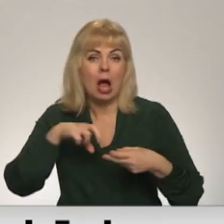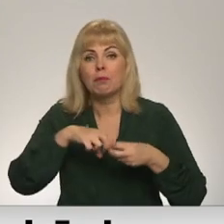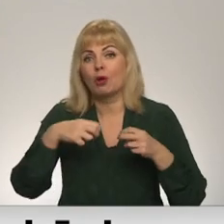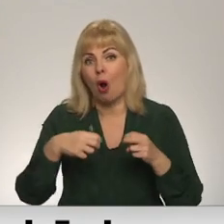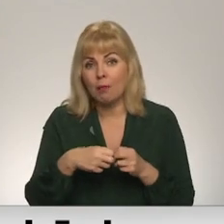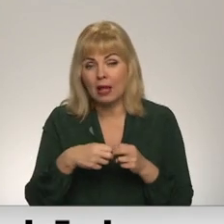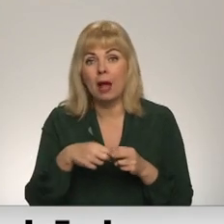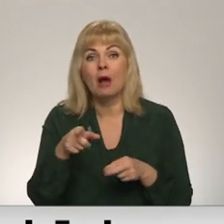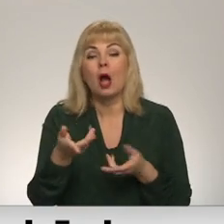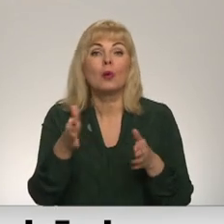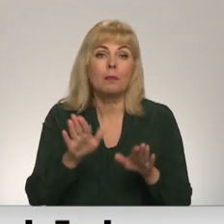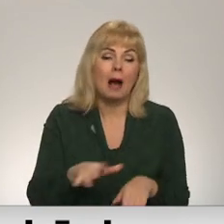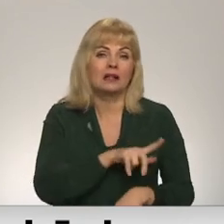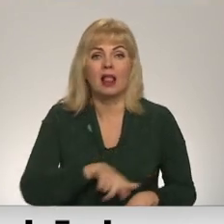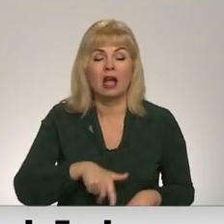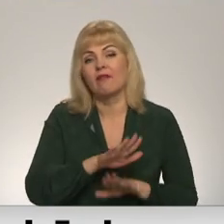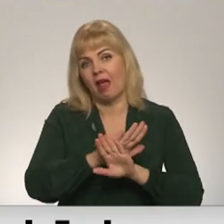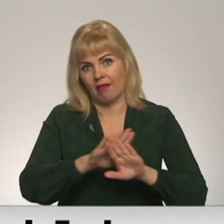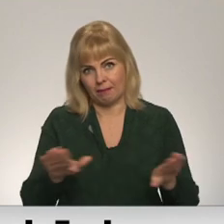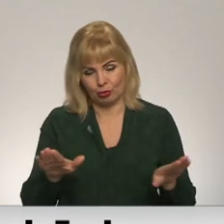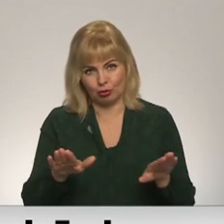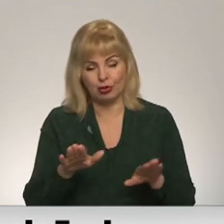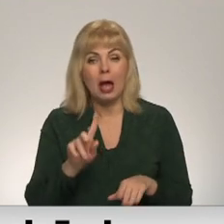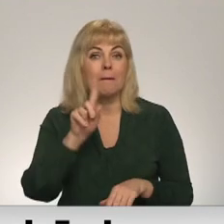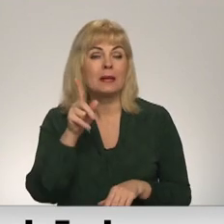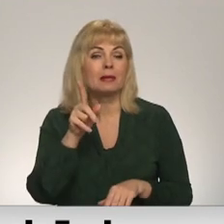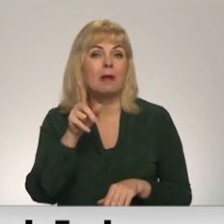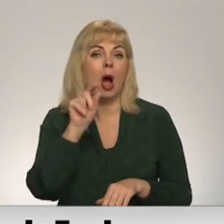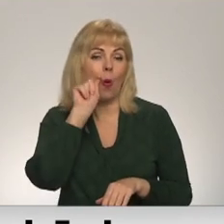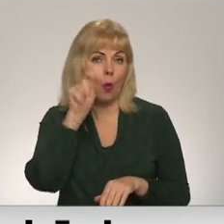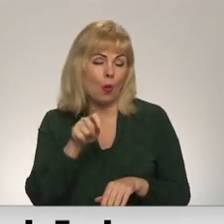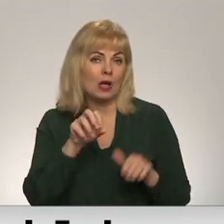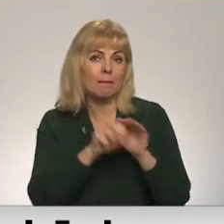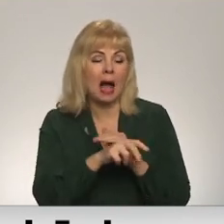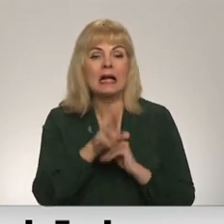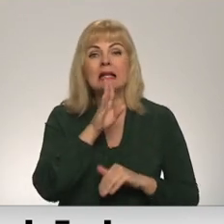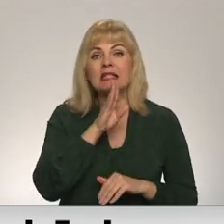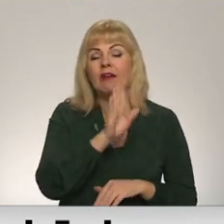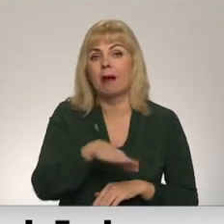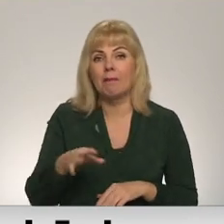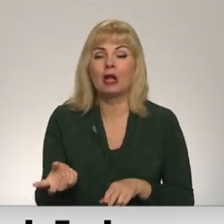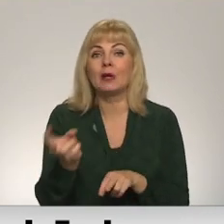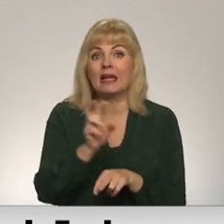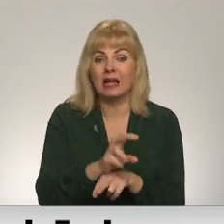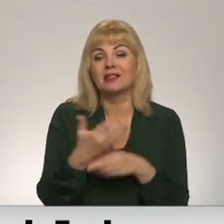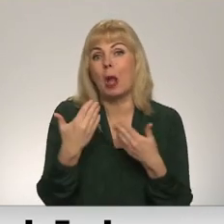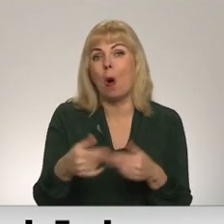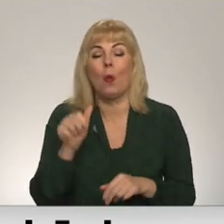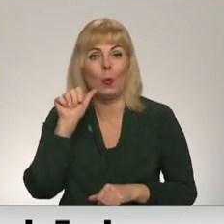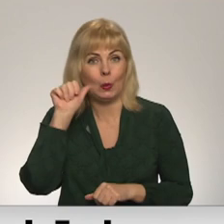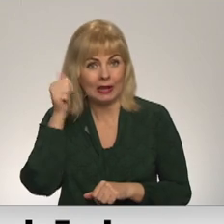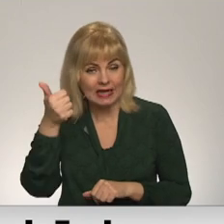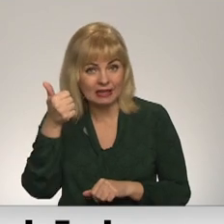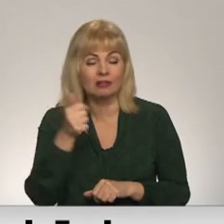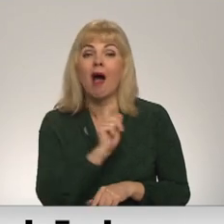nu, kur viņiem palikt šeit Latvijā, tāda problēma nebūs. Pirmie Ukrainas bēgļi, sievietes un bērni Latvijā varētu ierasties jau rīt. Ulvis cer,